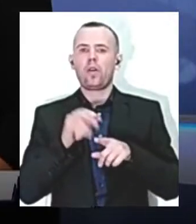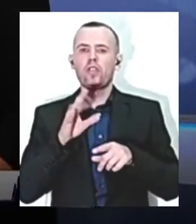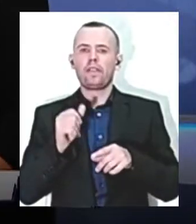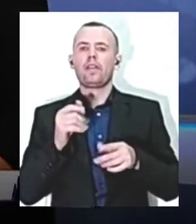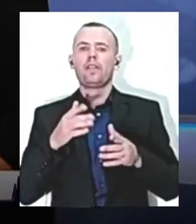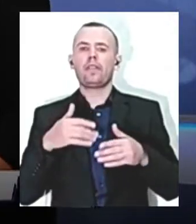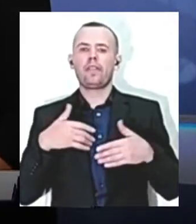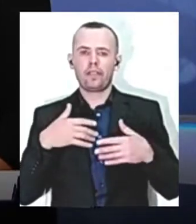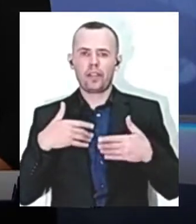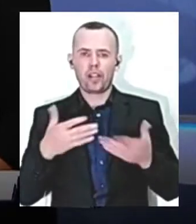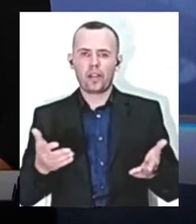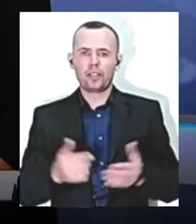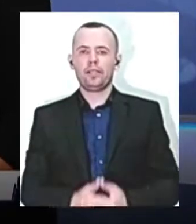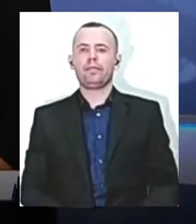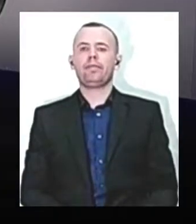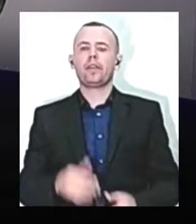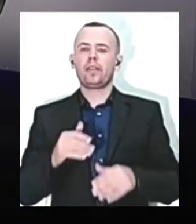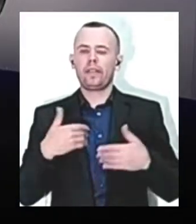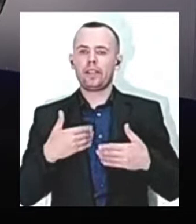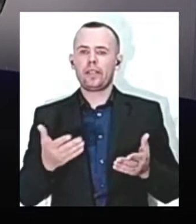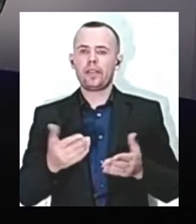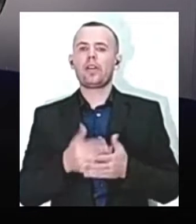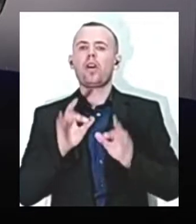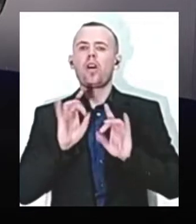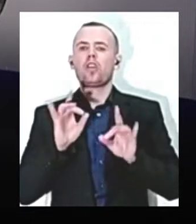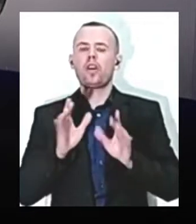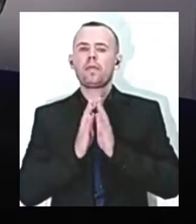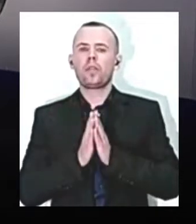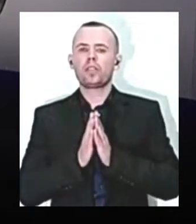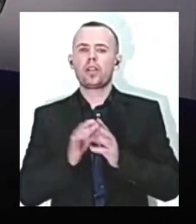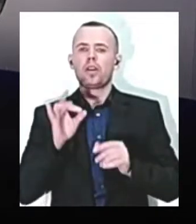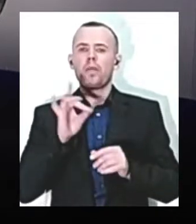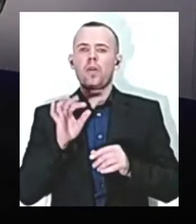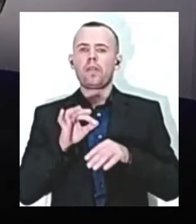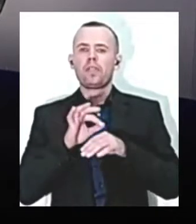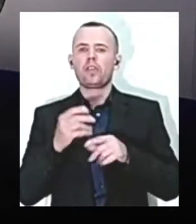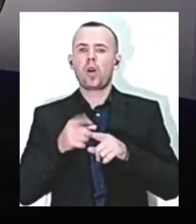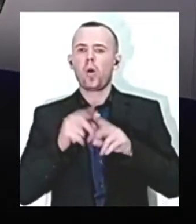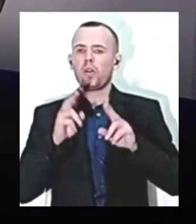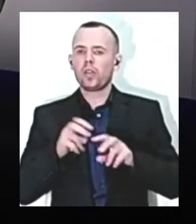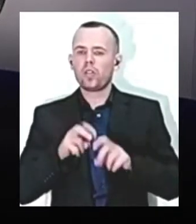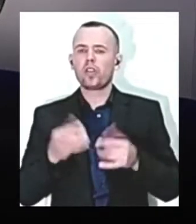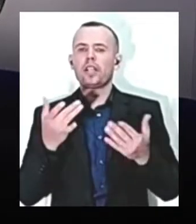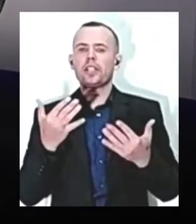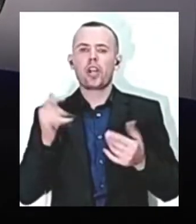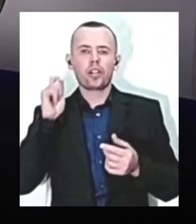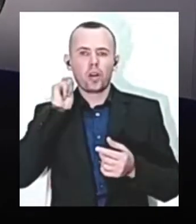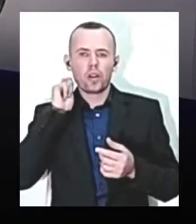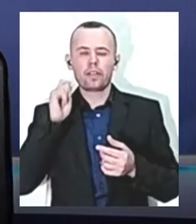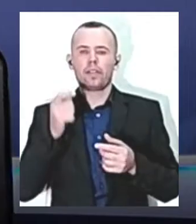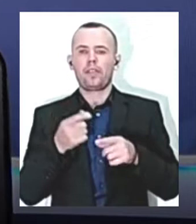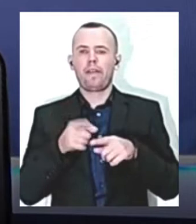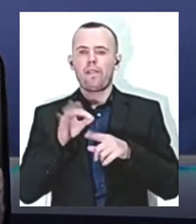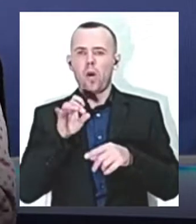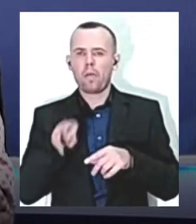вас. Вітаємо. Розкажіть, будь ласка, про ідею проведення цього дослідження, скільки років, формат, хто автор, яка мета